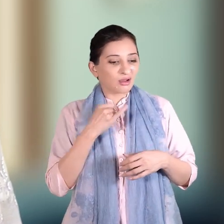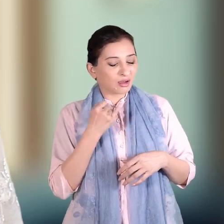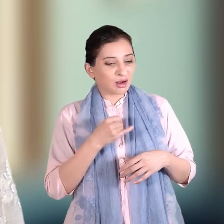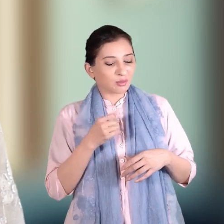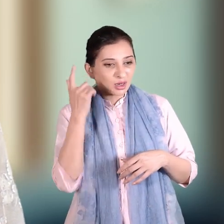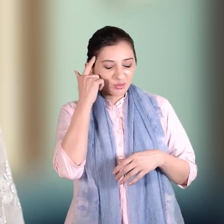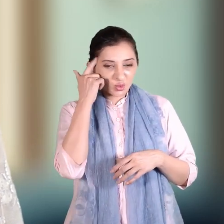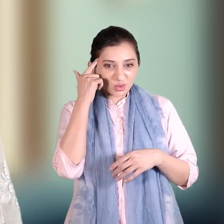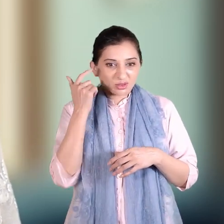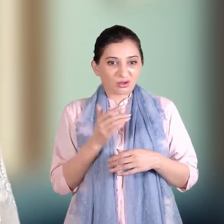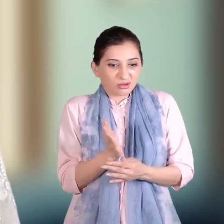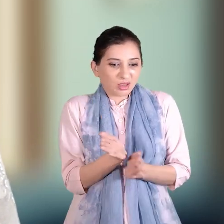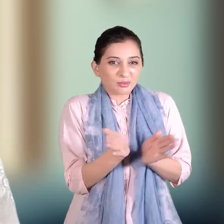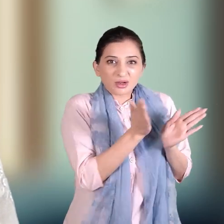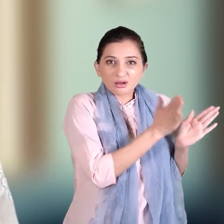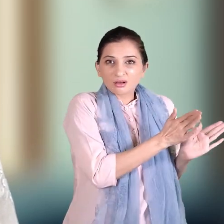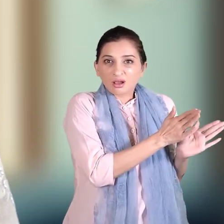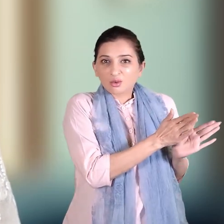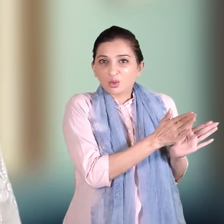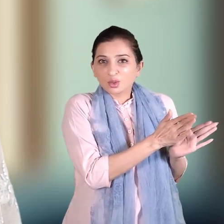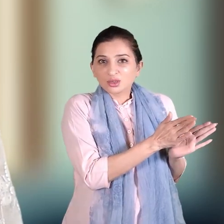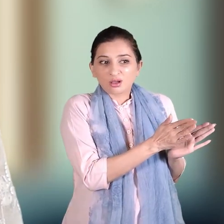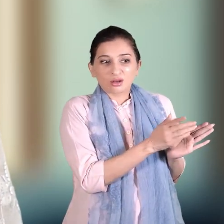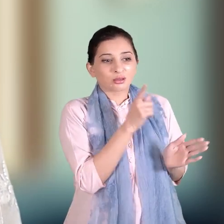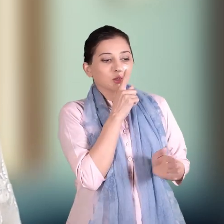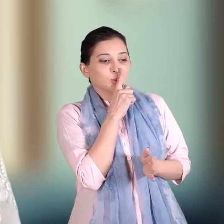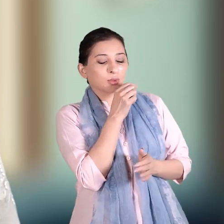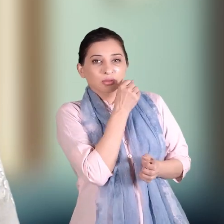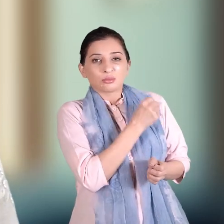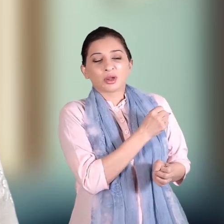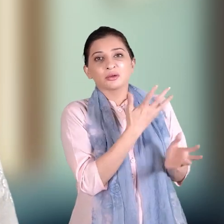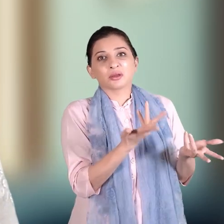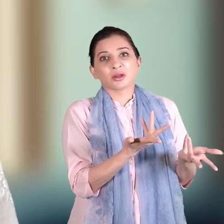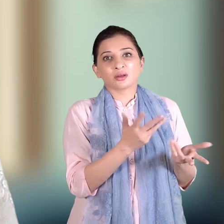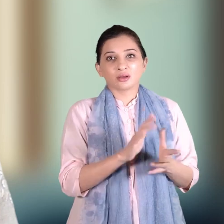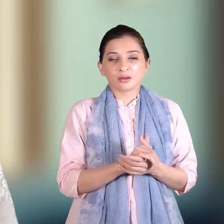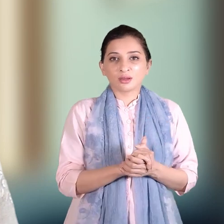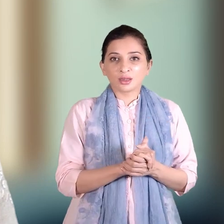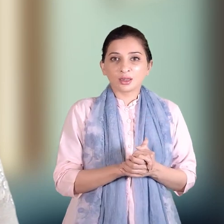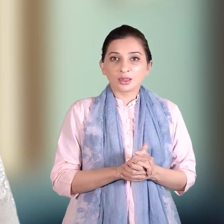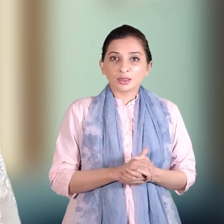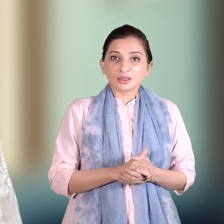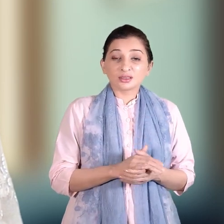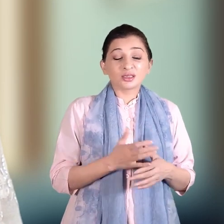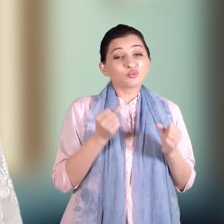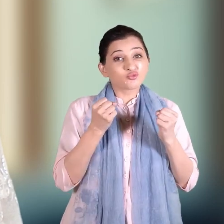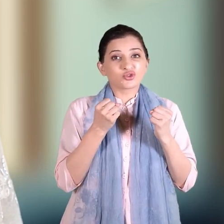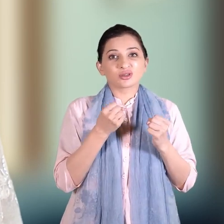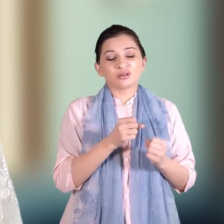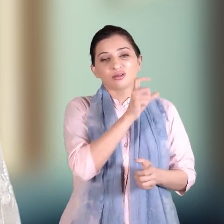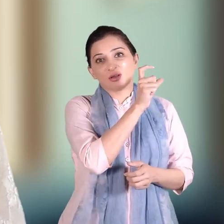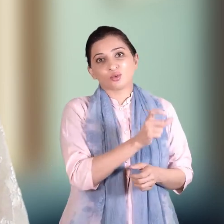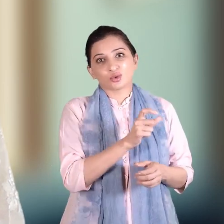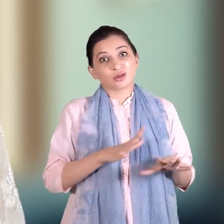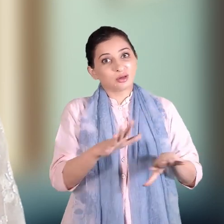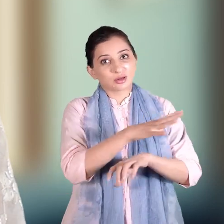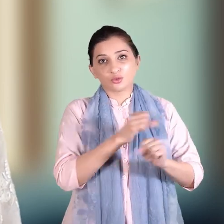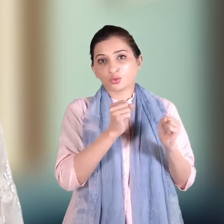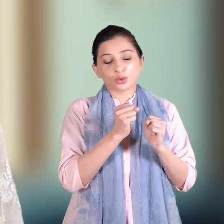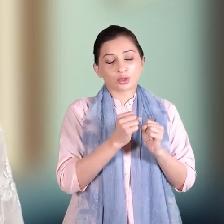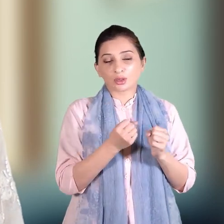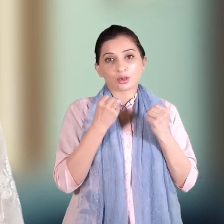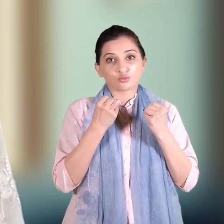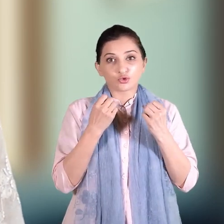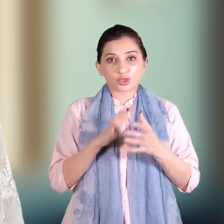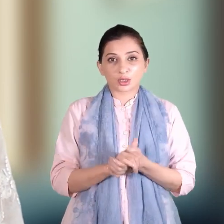चाहे वो रिजेंटमेंट हो, आइसोलेशन हो, फ्रस्ट्रेशन हो, एंगर हो, होपलेसनेस हो, these are very difficult emotions to